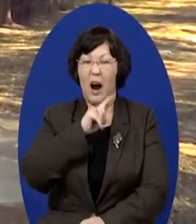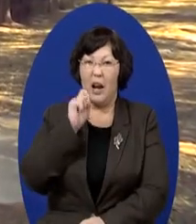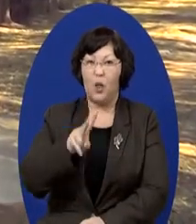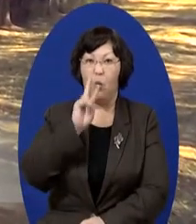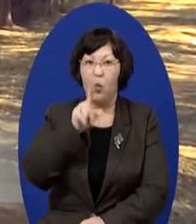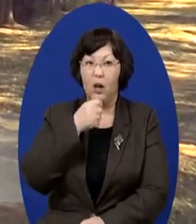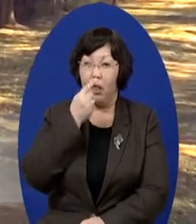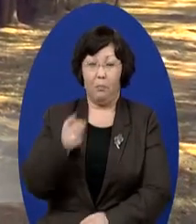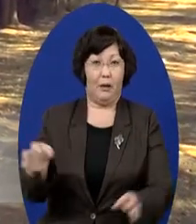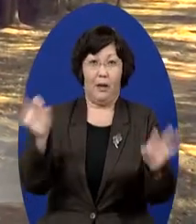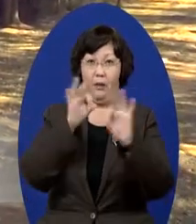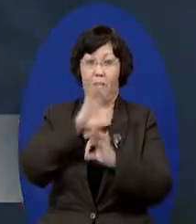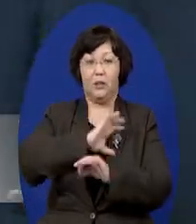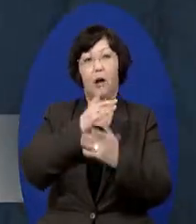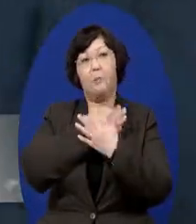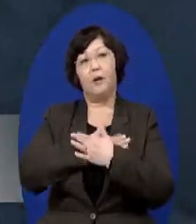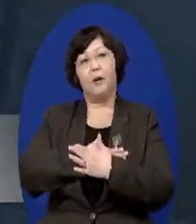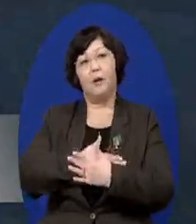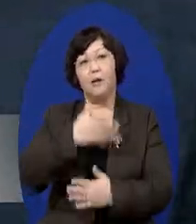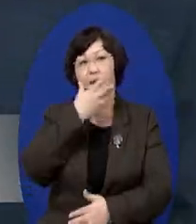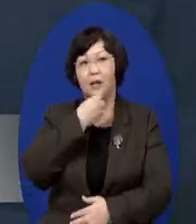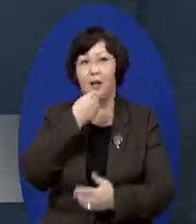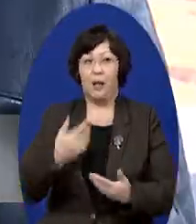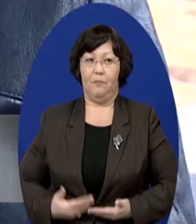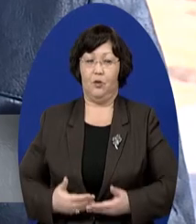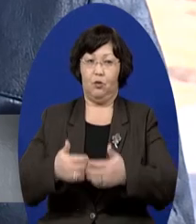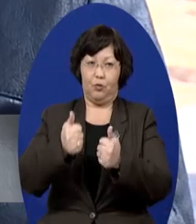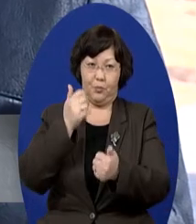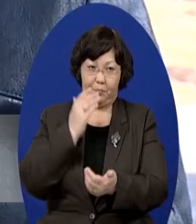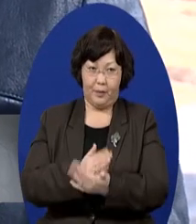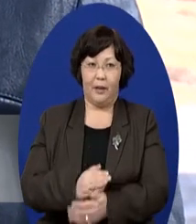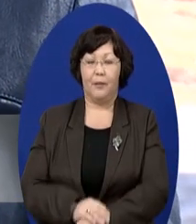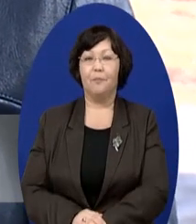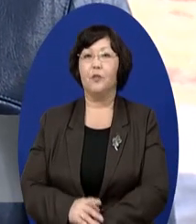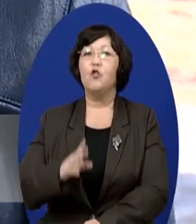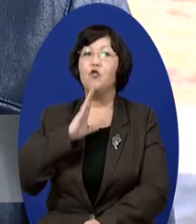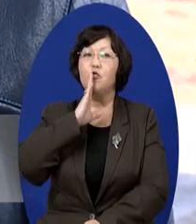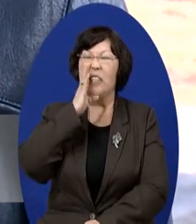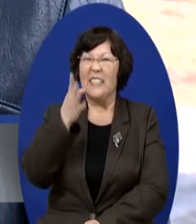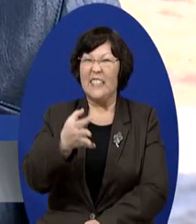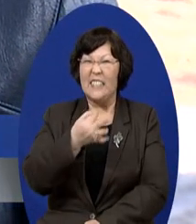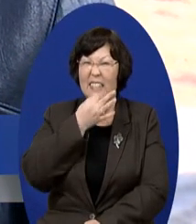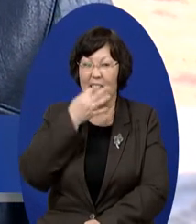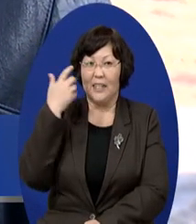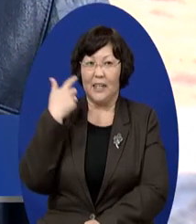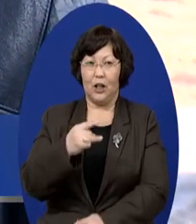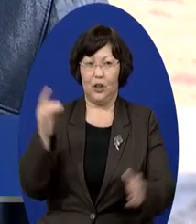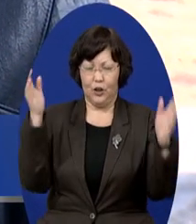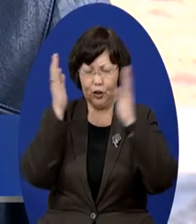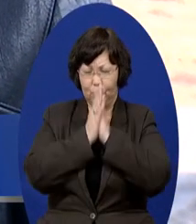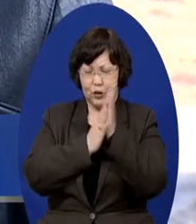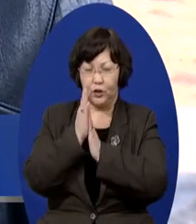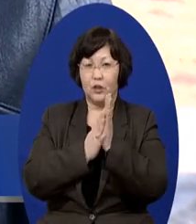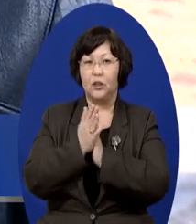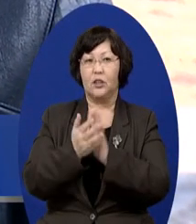тавтай сайхан сэтгэл амар амгалан амдэрч байна шүү дээ. Өглөө бараг одоо урах нарнаа гараад орой одоо үдшийн